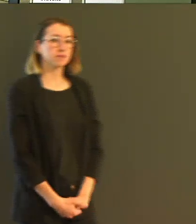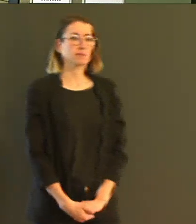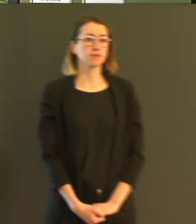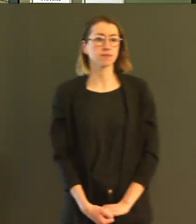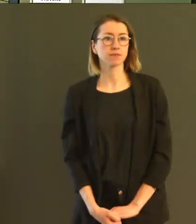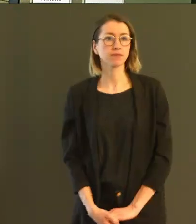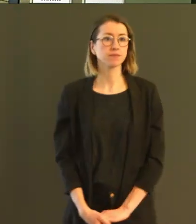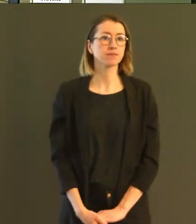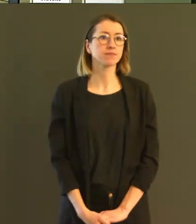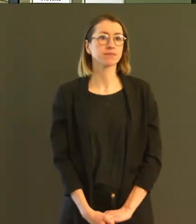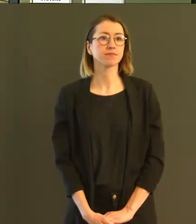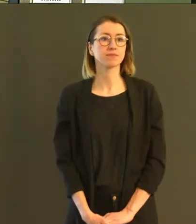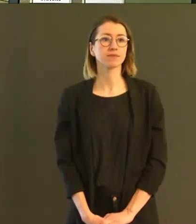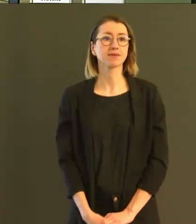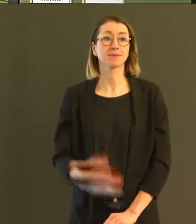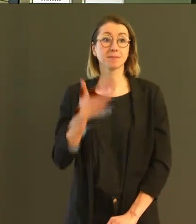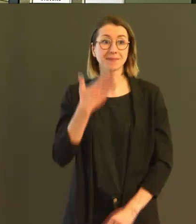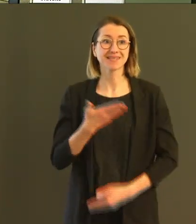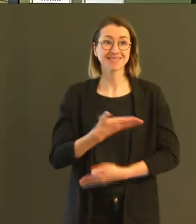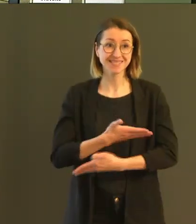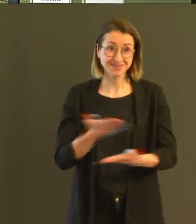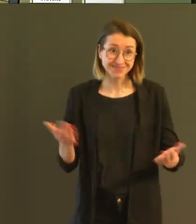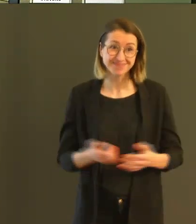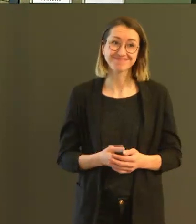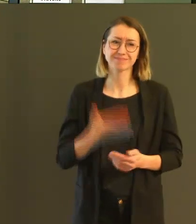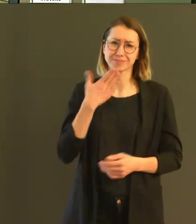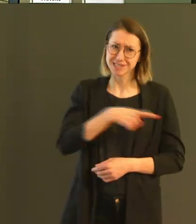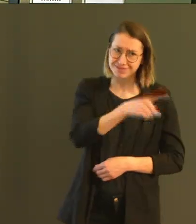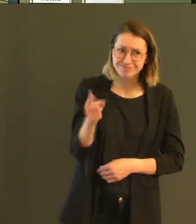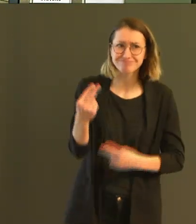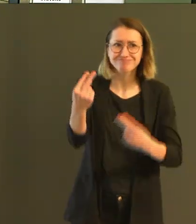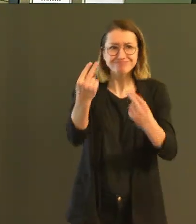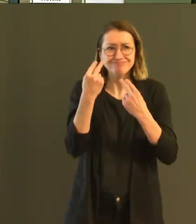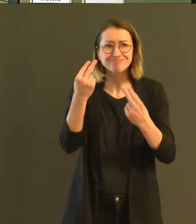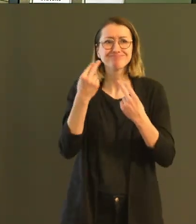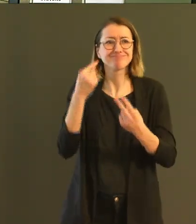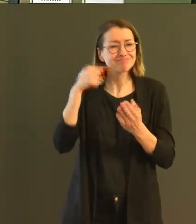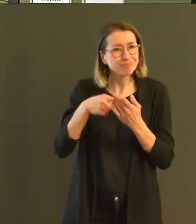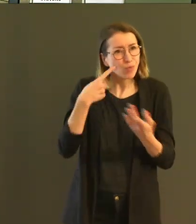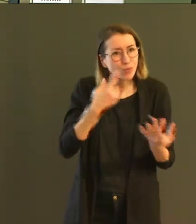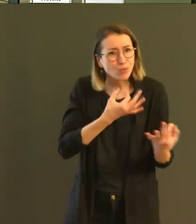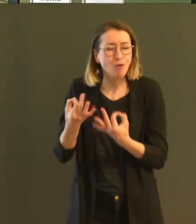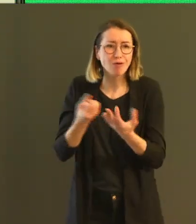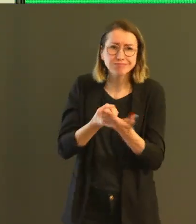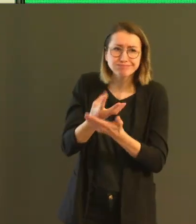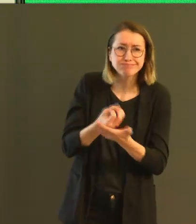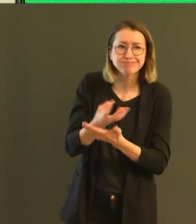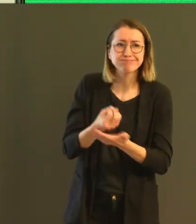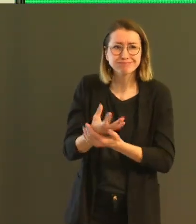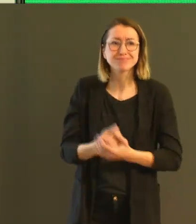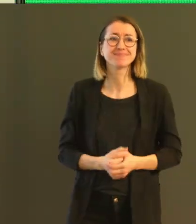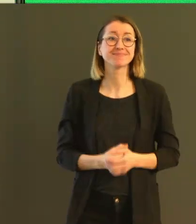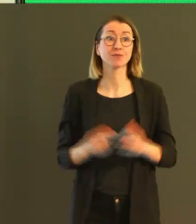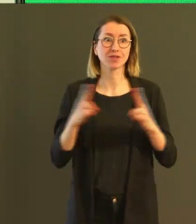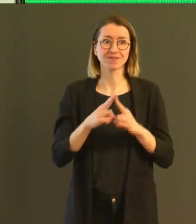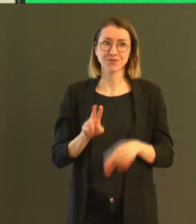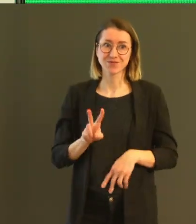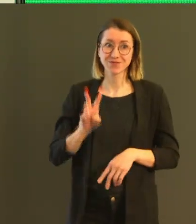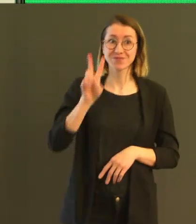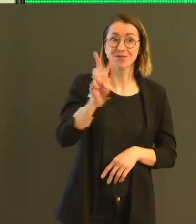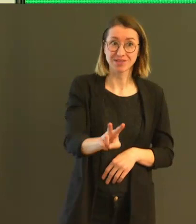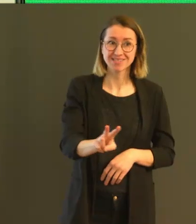tout d'abord merci à vous de nous suivre pour vous informer au mieux on se retrouve donc vendredi pour un nouveau point